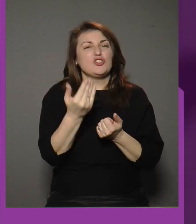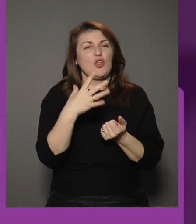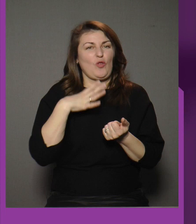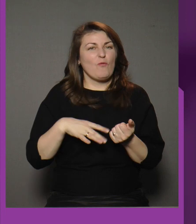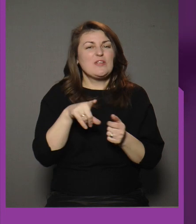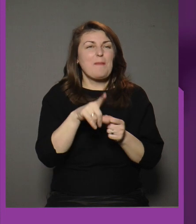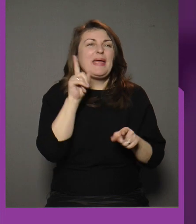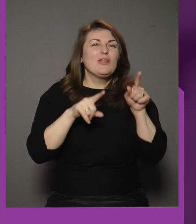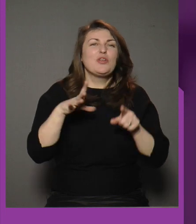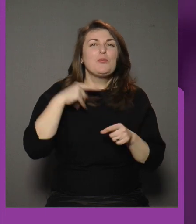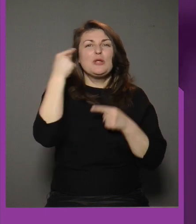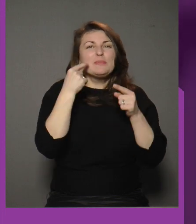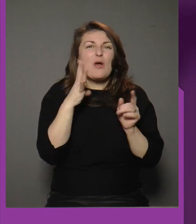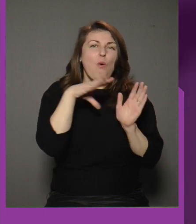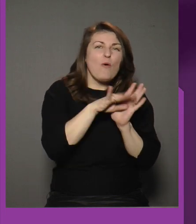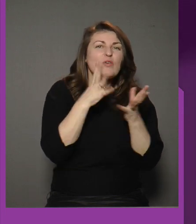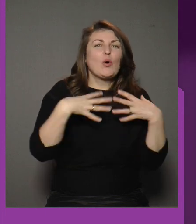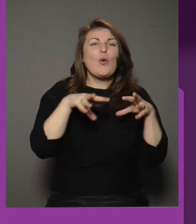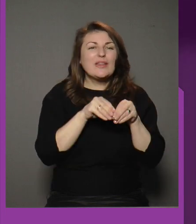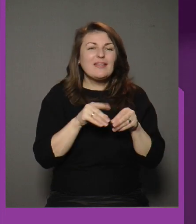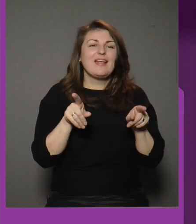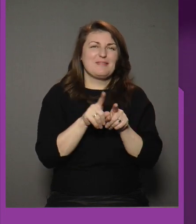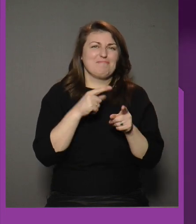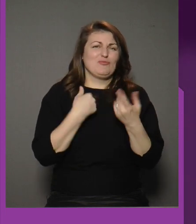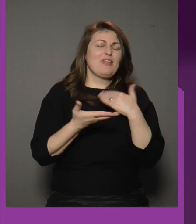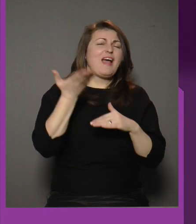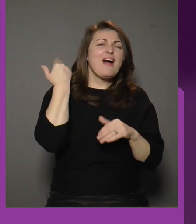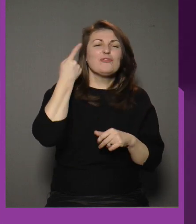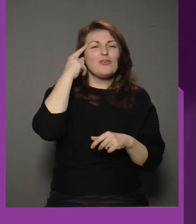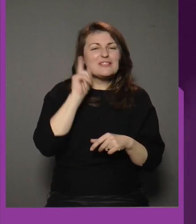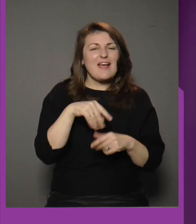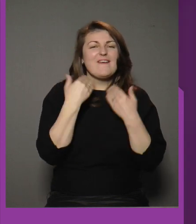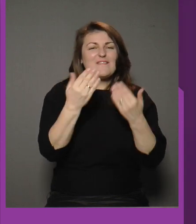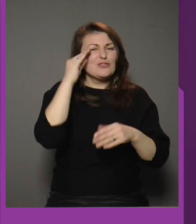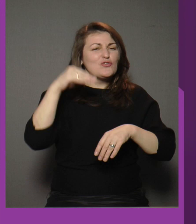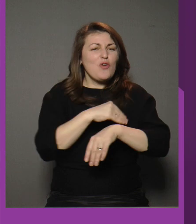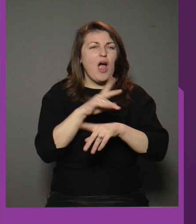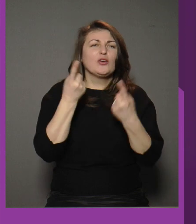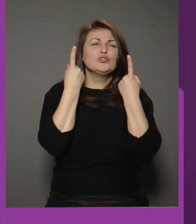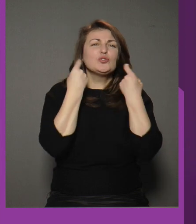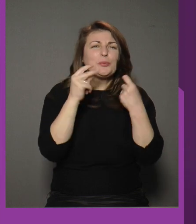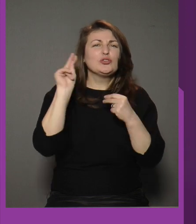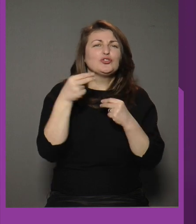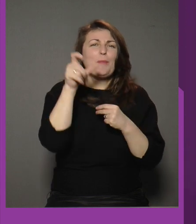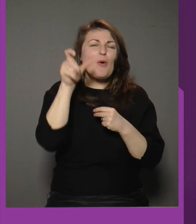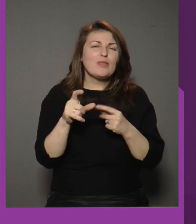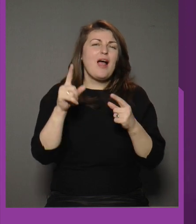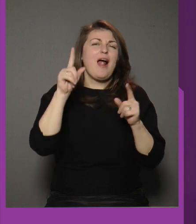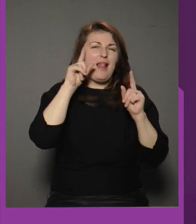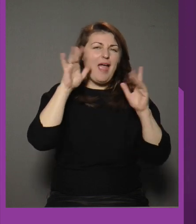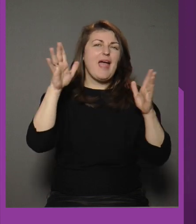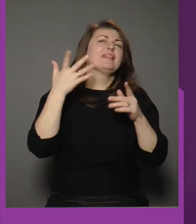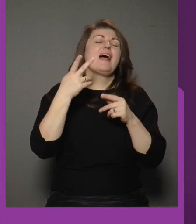бути психологом і в родині? Тим більше ми вже давно знаємо вашого чоловіка як суперчемпіона, легенду дефлімпійського спорту,